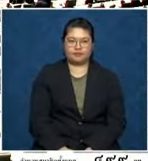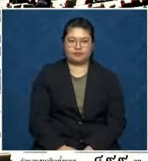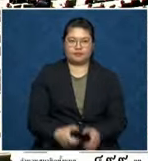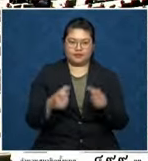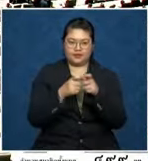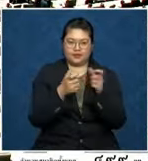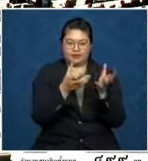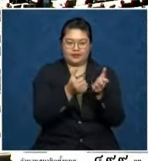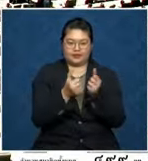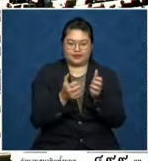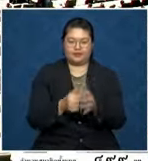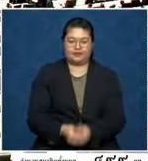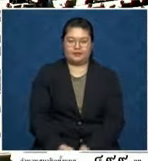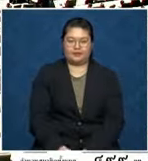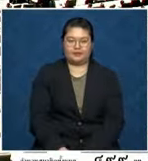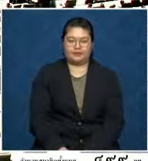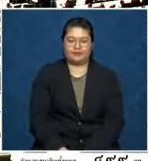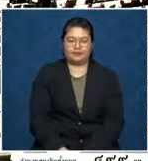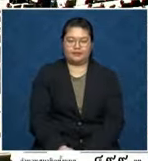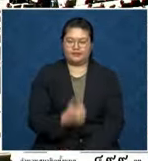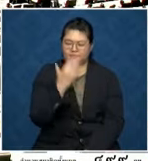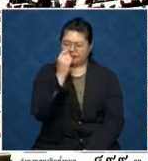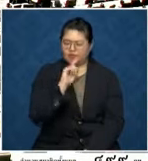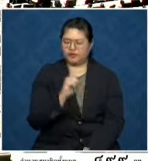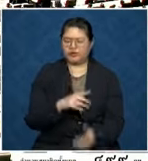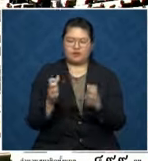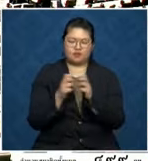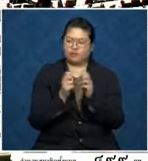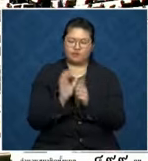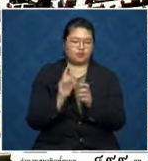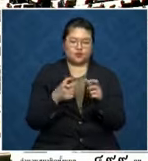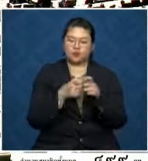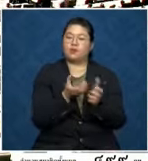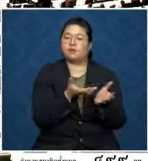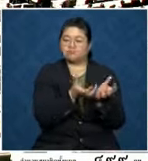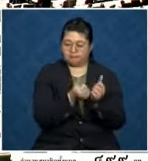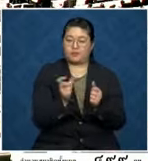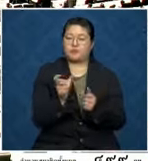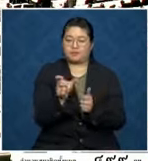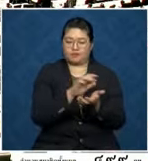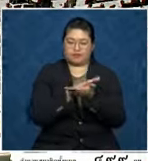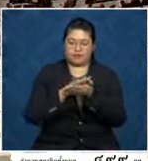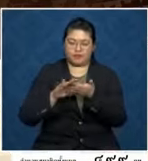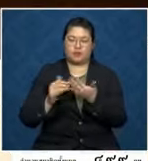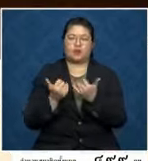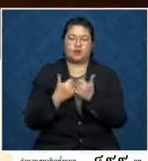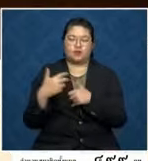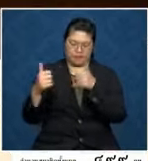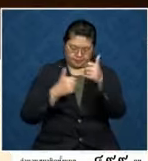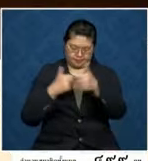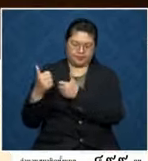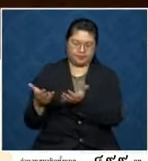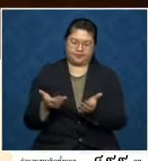ครับทุกท่านครับเดี๋ยวมันจะได้ไม่วุ่นวายนะครับแล้วการลงมติจะได้ไม่ผิดพลาดนะครับยังไม่รีบปิดนะครับ